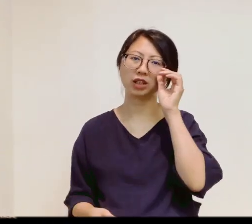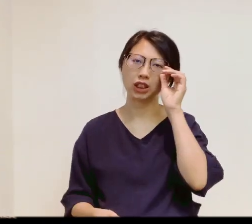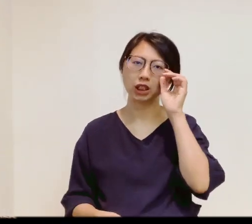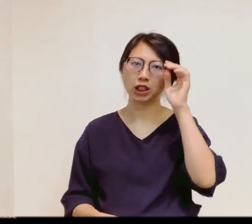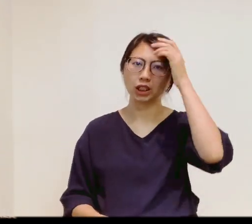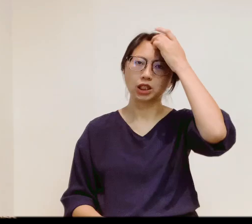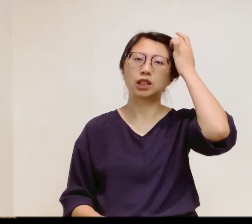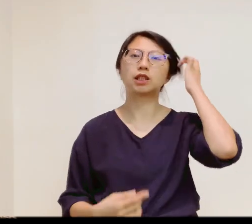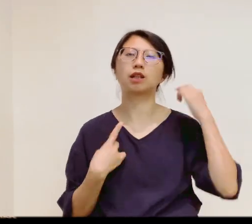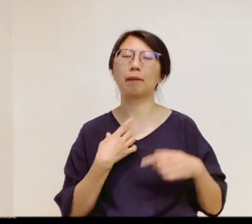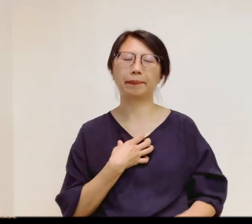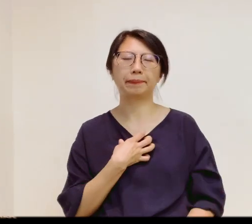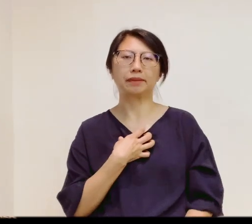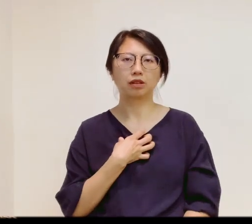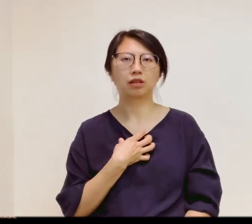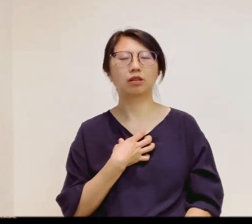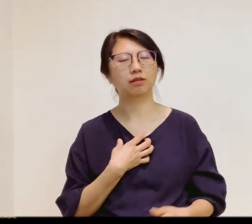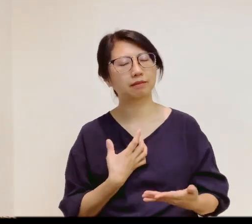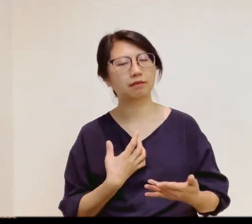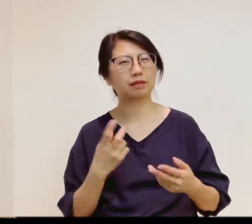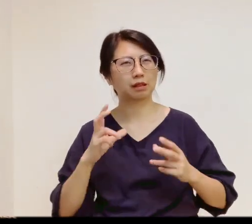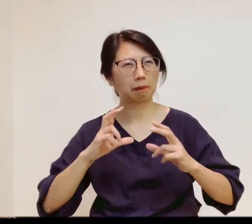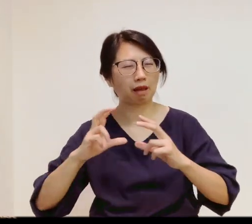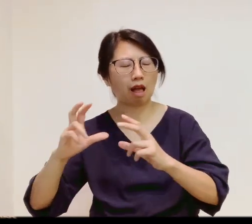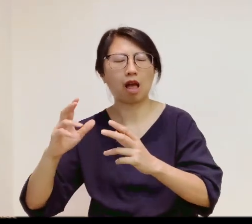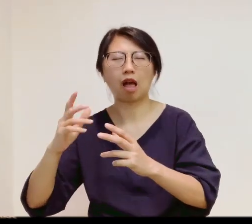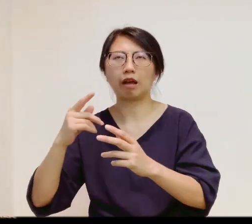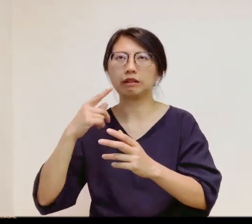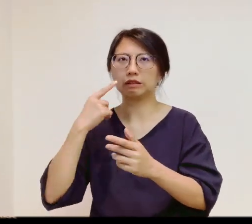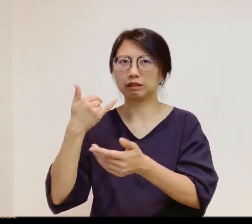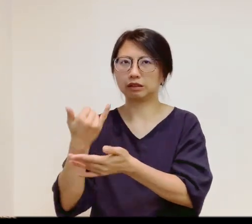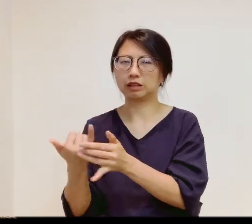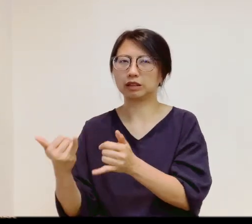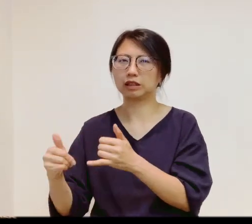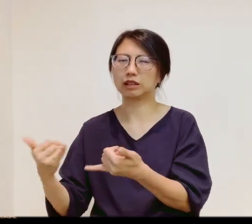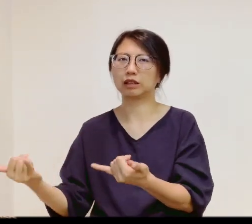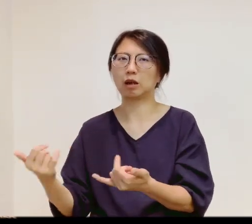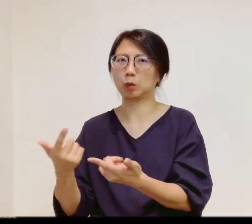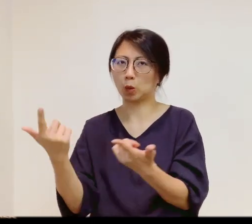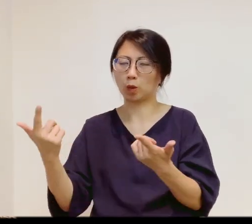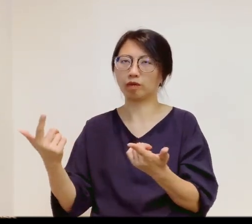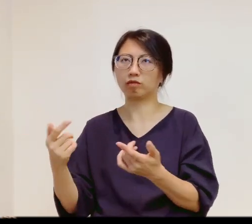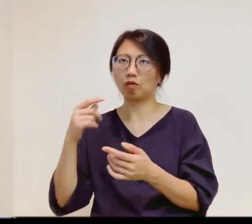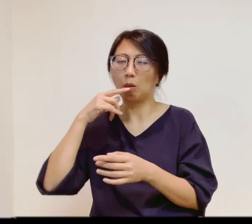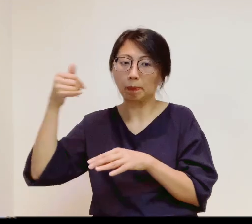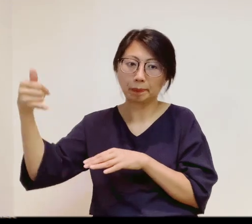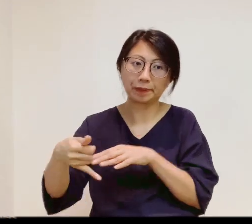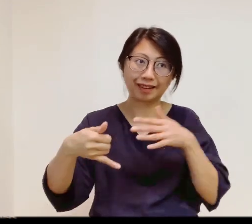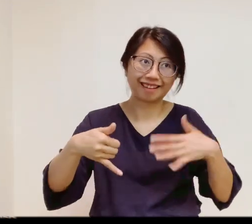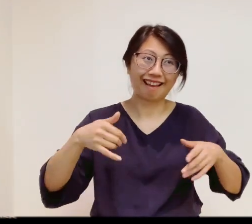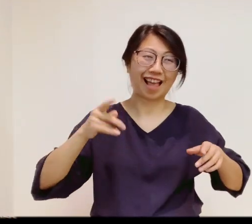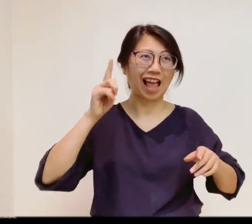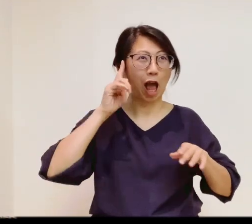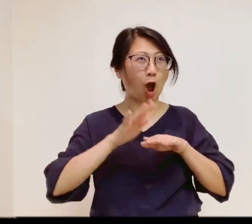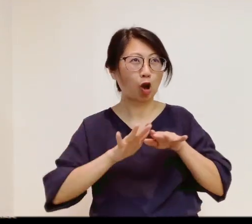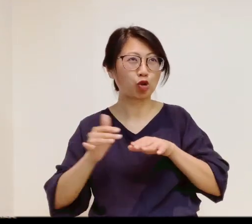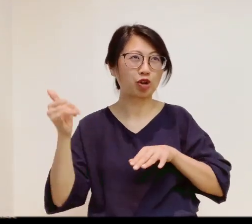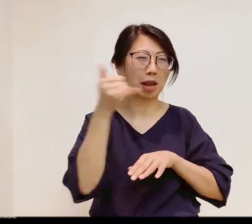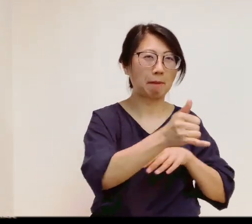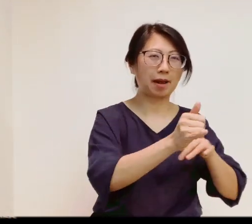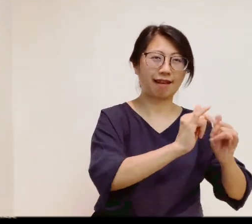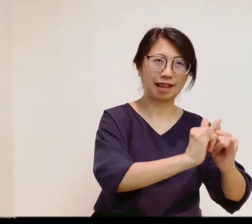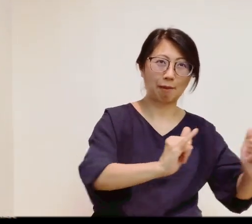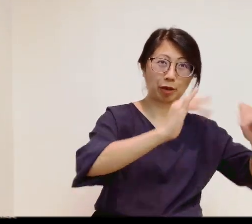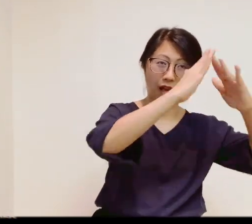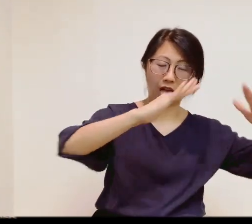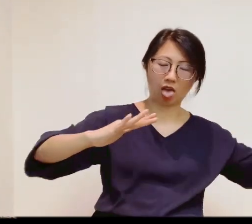常之恐怖，就係咁樣個旅程已經死咗咁多人。好啦，攞車之後，咁啊唔係代表咗你生存到你就一定可以安全入呢個集